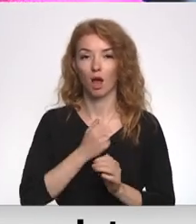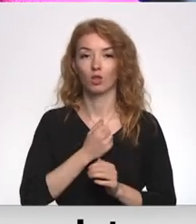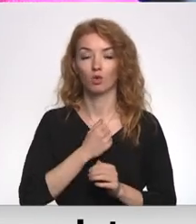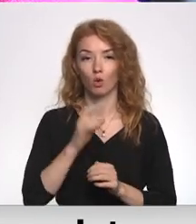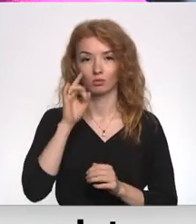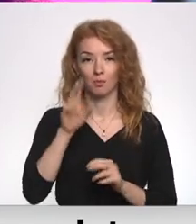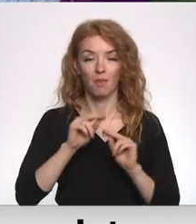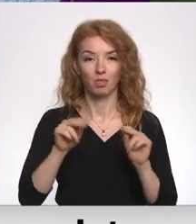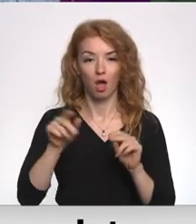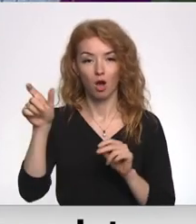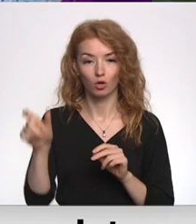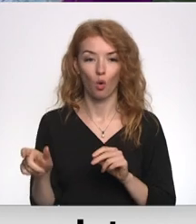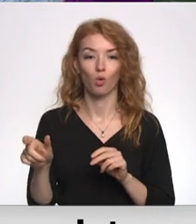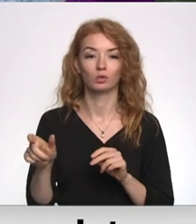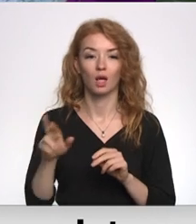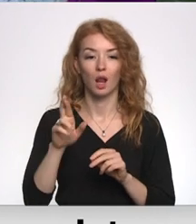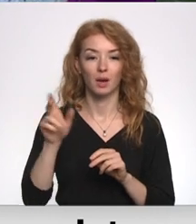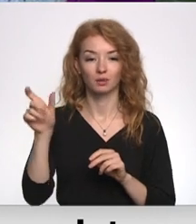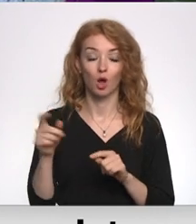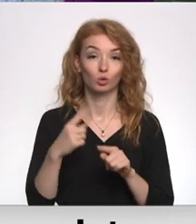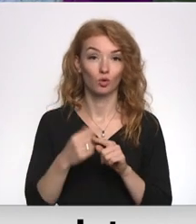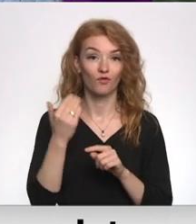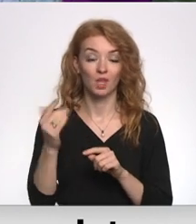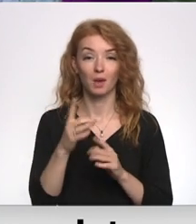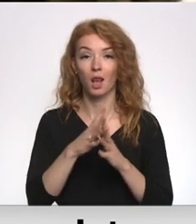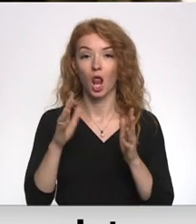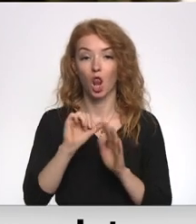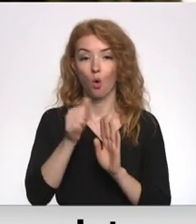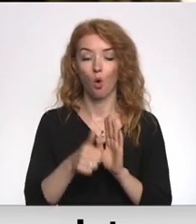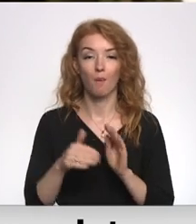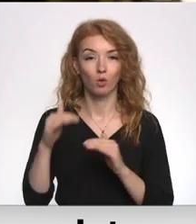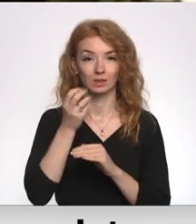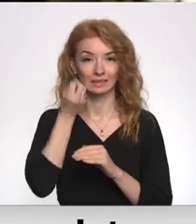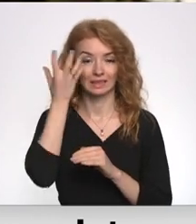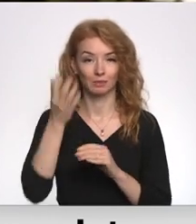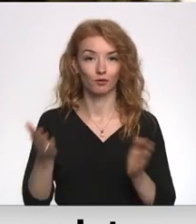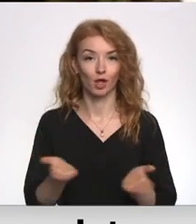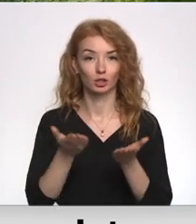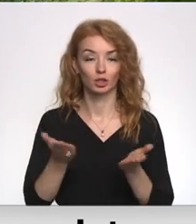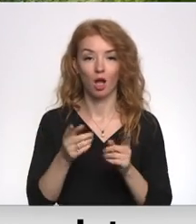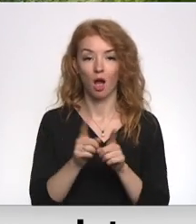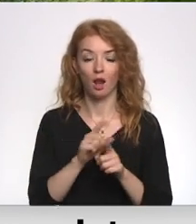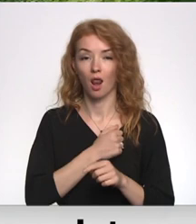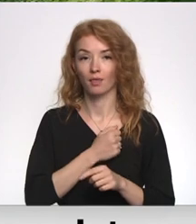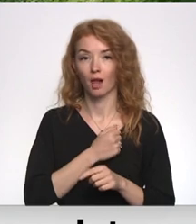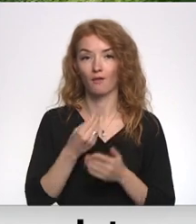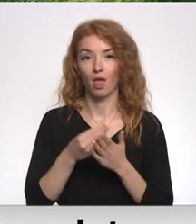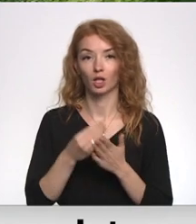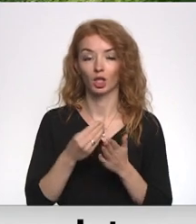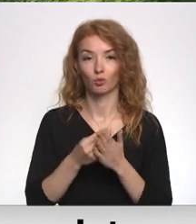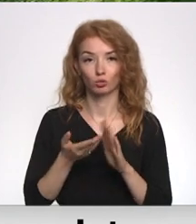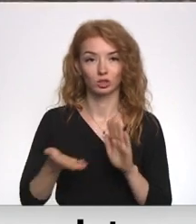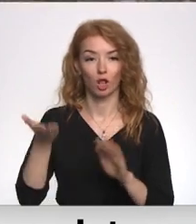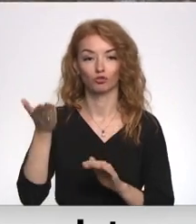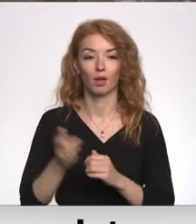garīdznieks, pedagogs un rakstnieks Nikodems Rāncāns. Tieši viņam ir liela loma augstākās izglītības veicināšanā, kā arī latgalisko vērtību